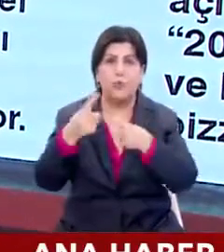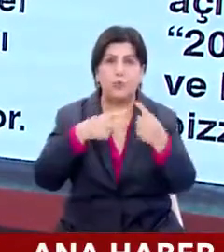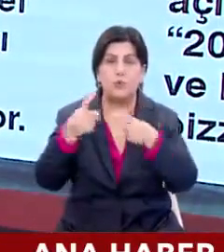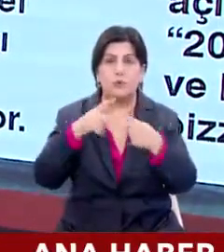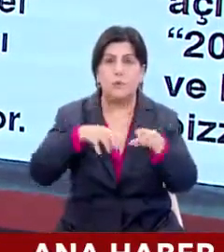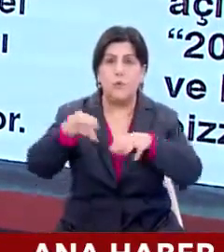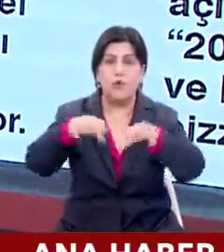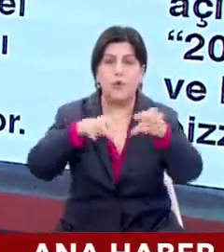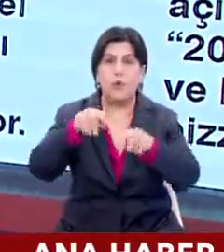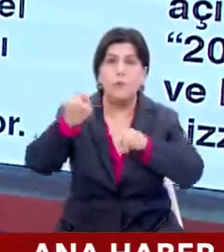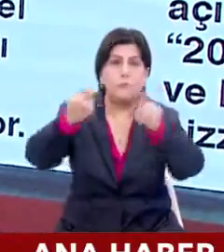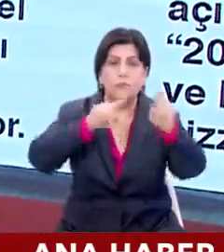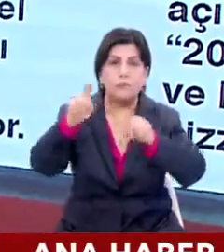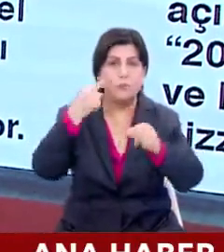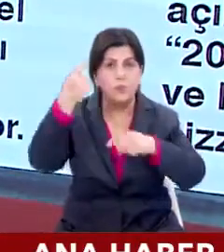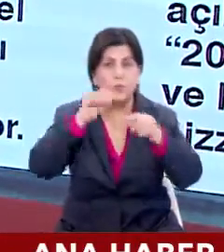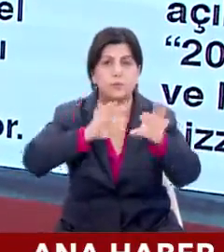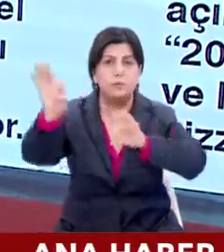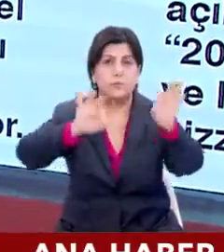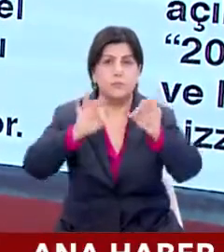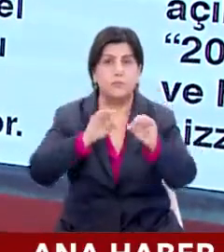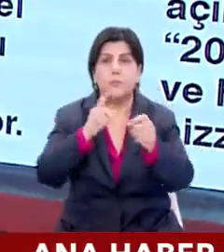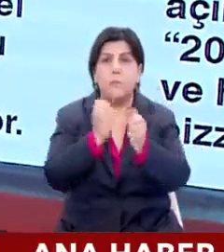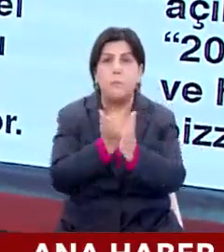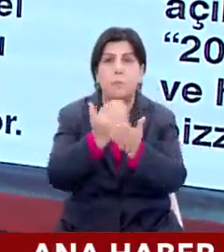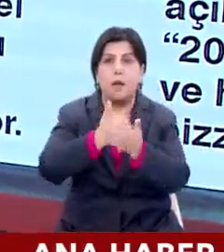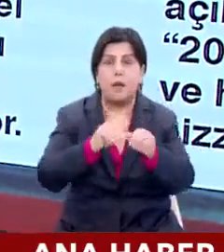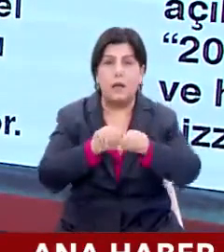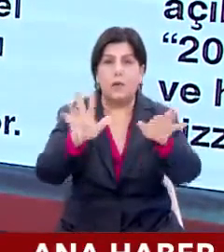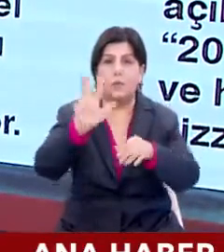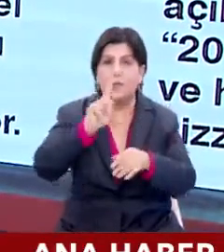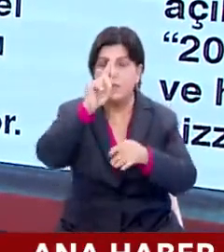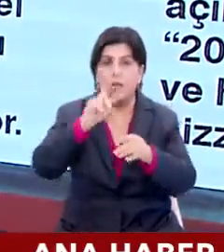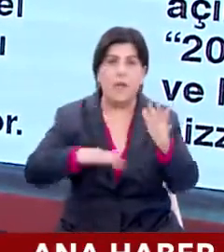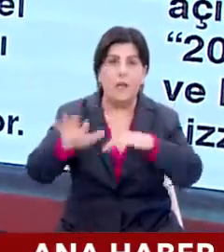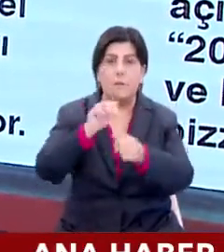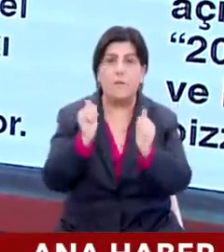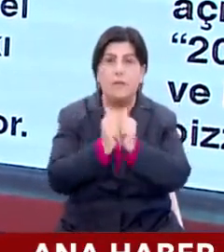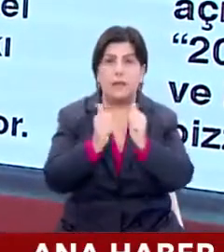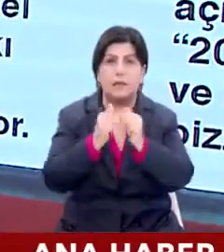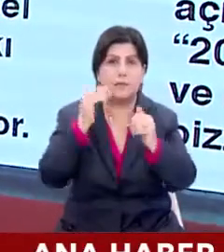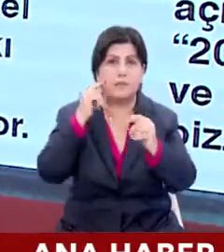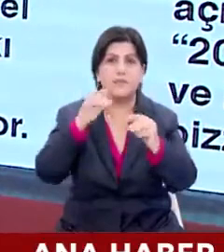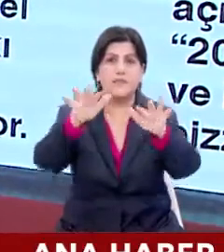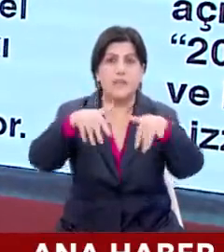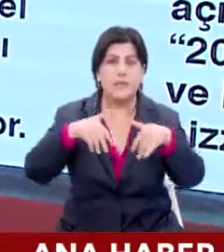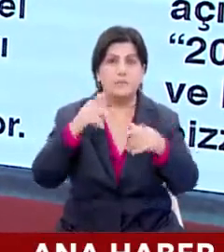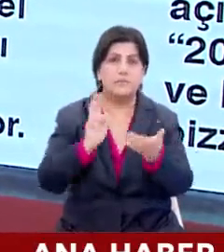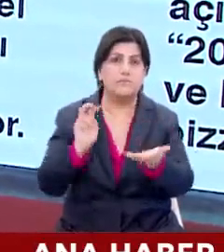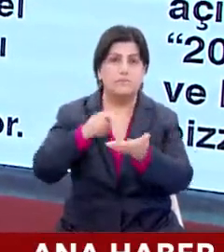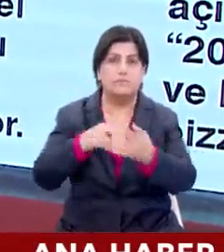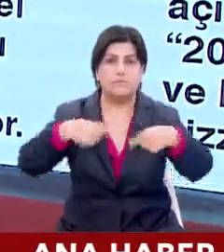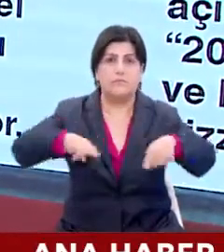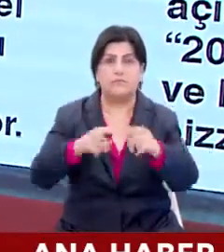vaatleri ağırlık verilecek millet ittifakı liderlerinin 30 Nisan'da hep birlikte seçmenin karşısına çıkması